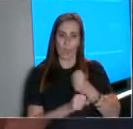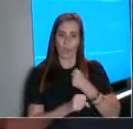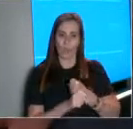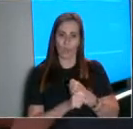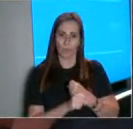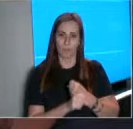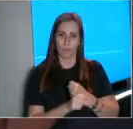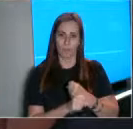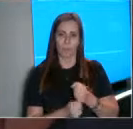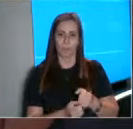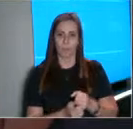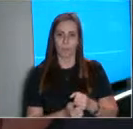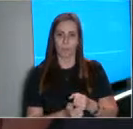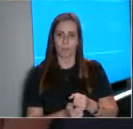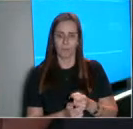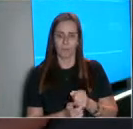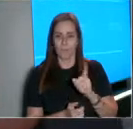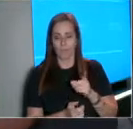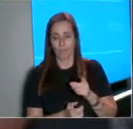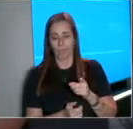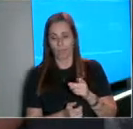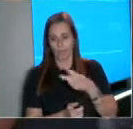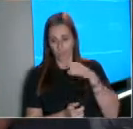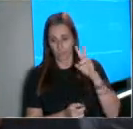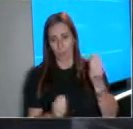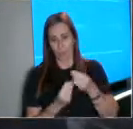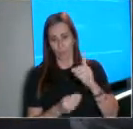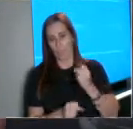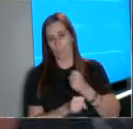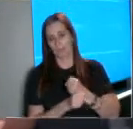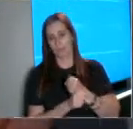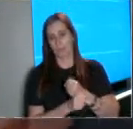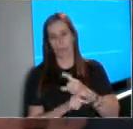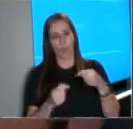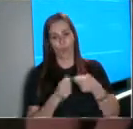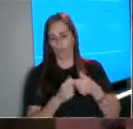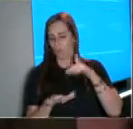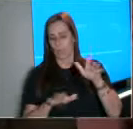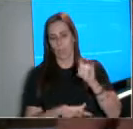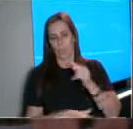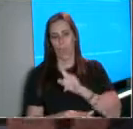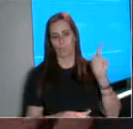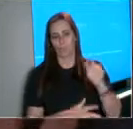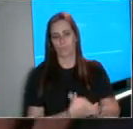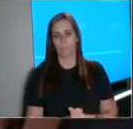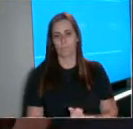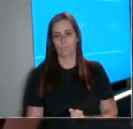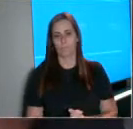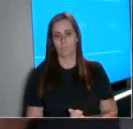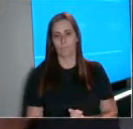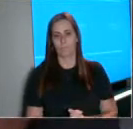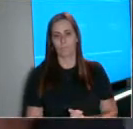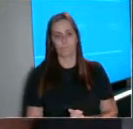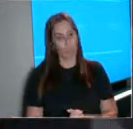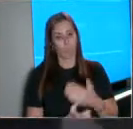בהם. חבדהו וחשדהו, משהו כזה, חבדהו וחשדהו, כן. אתה מבטיח משהו, לפחות תעמוד בו. לא קשור אם אתה ראש ממשלה או לא. בדיוק, בדיוק. וואי, תודה.